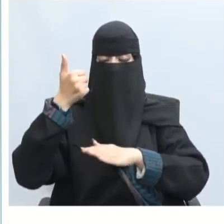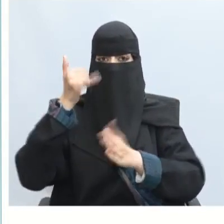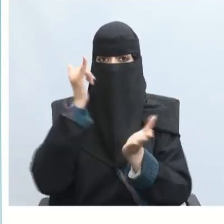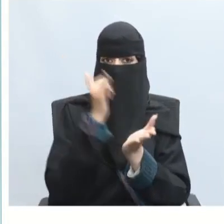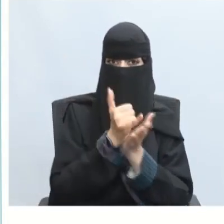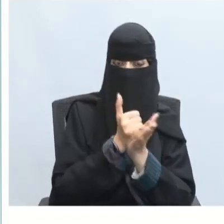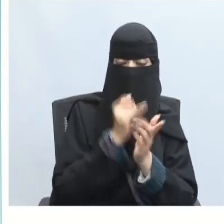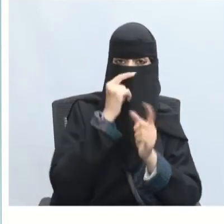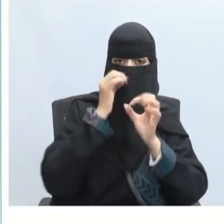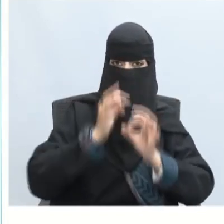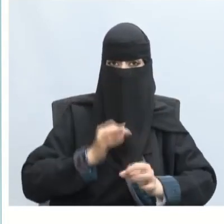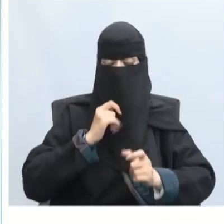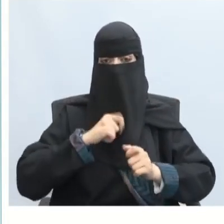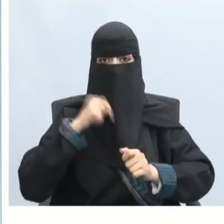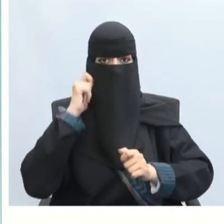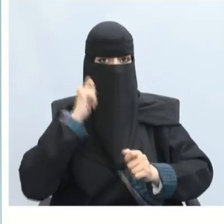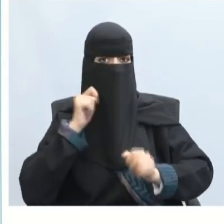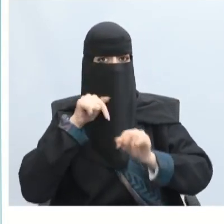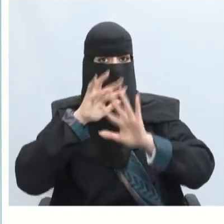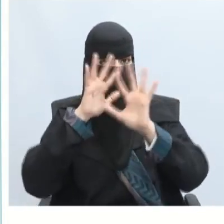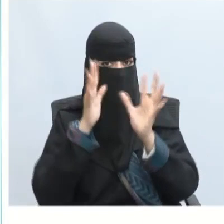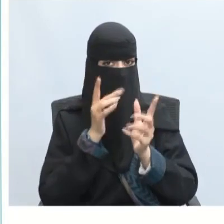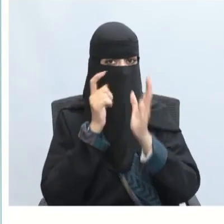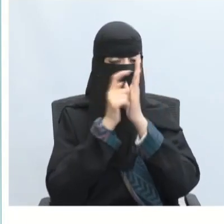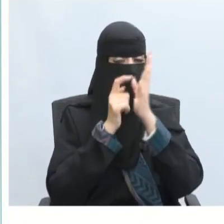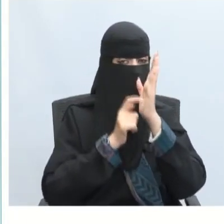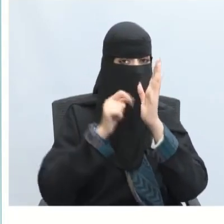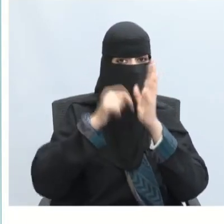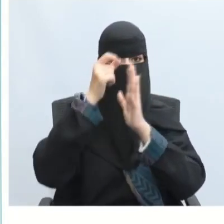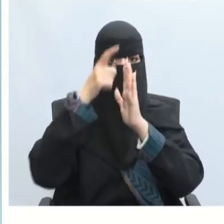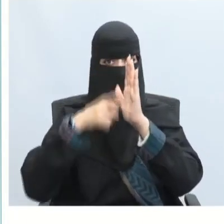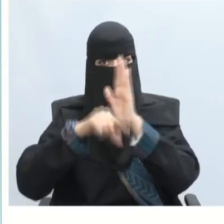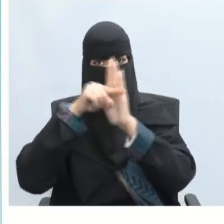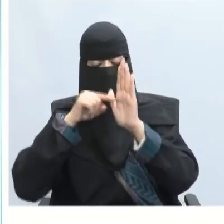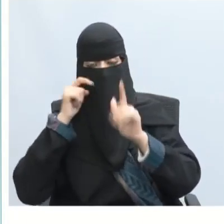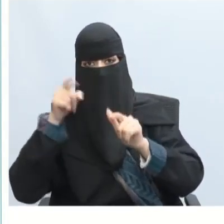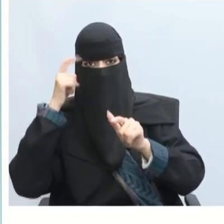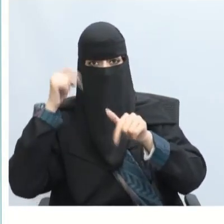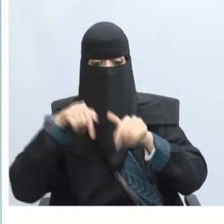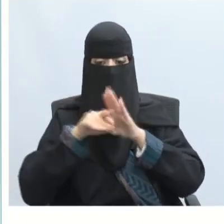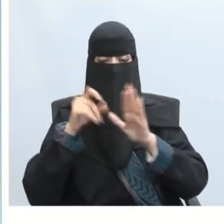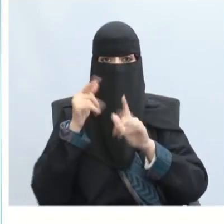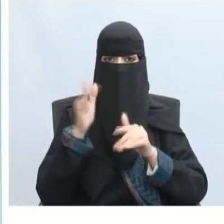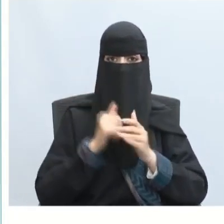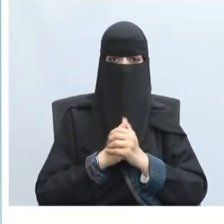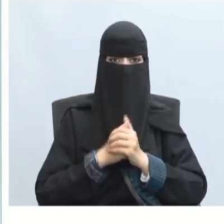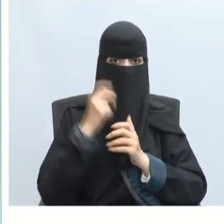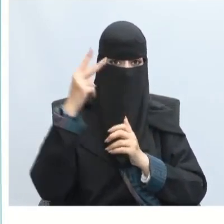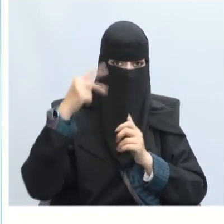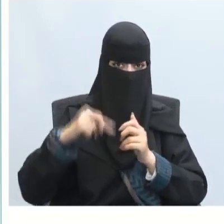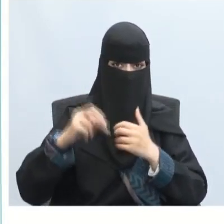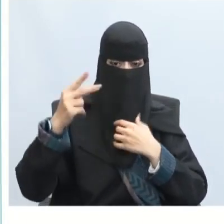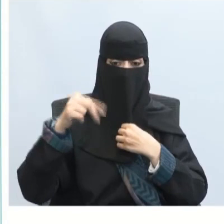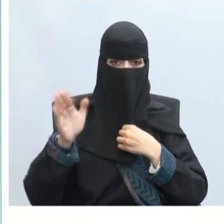الالتزامات او العقوبات هذا النظام واللائحه عرفنا النظام